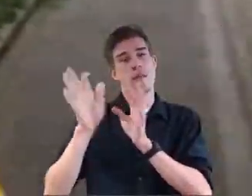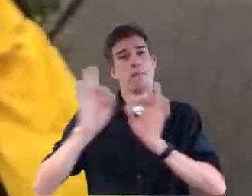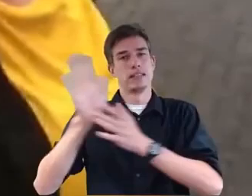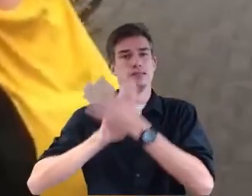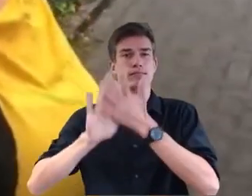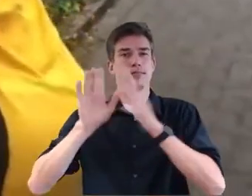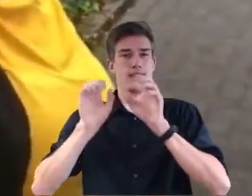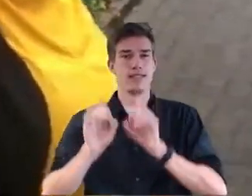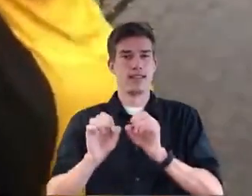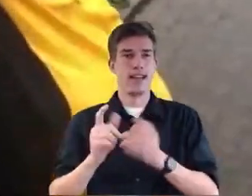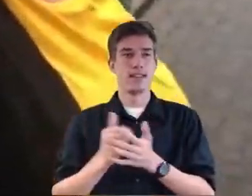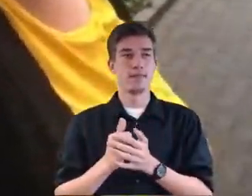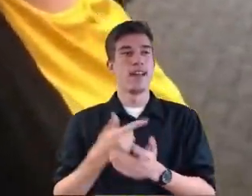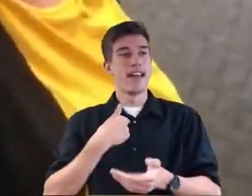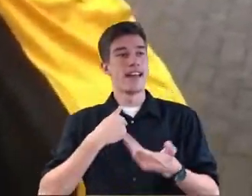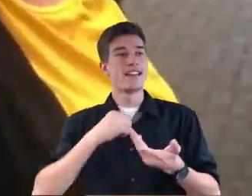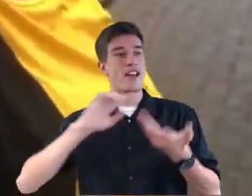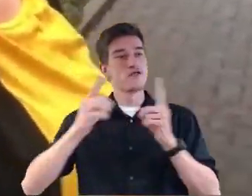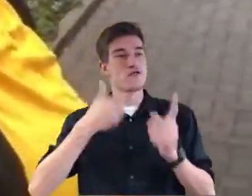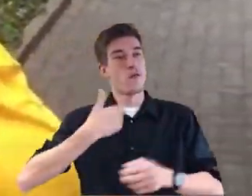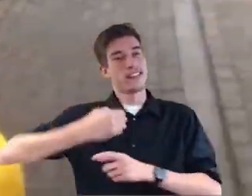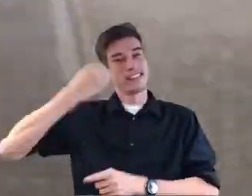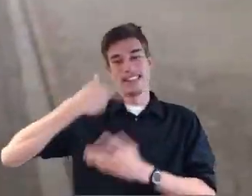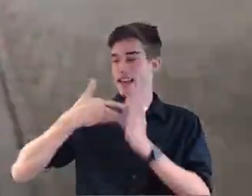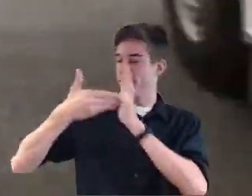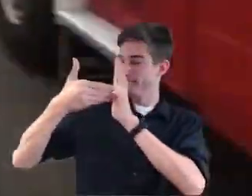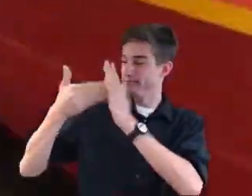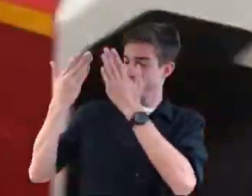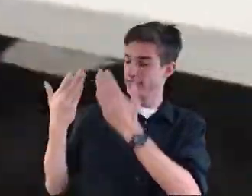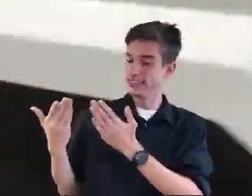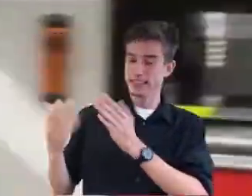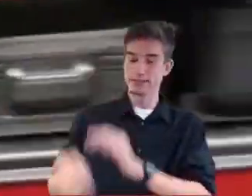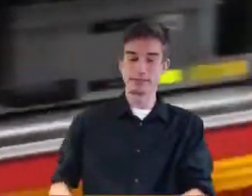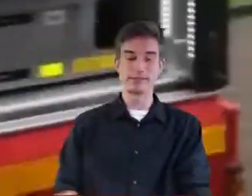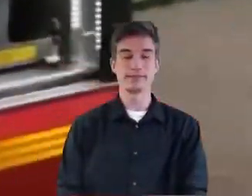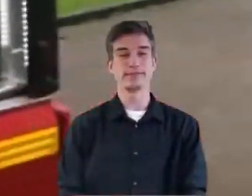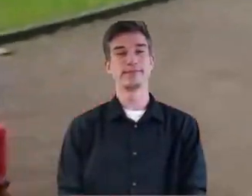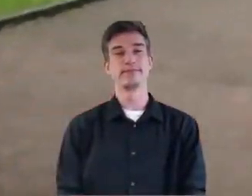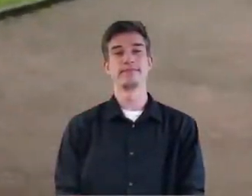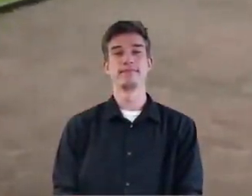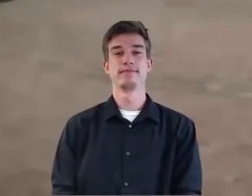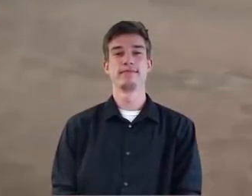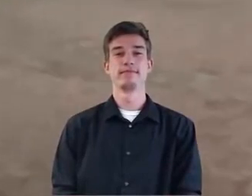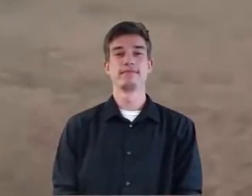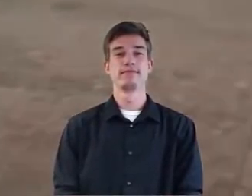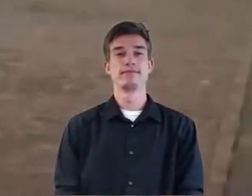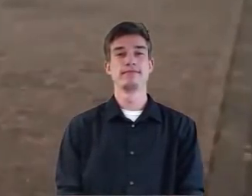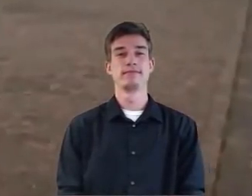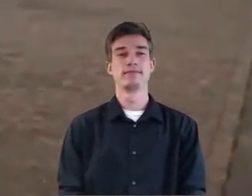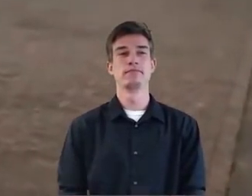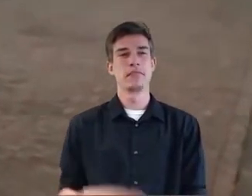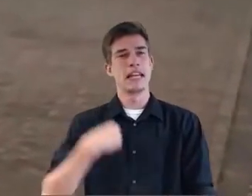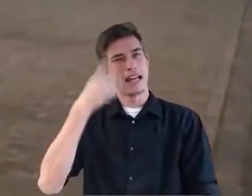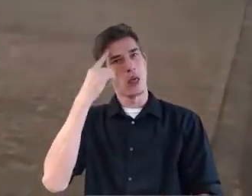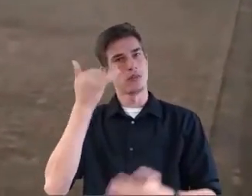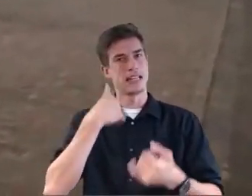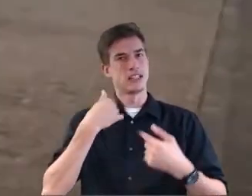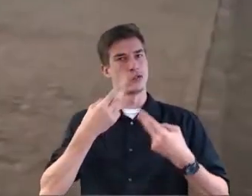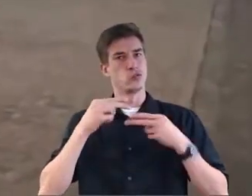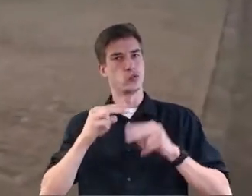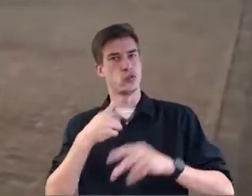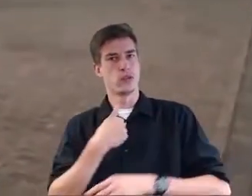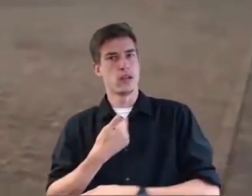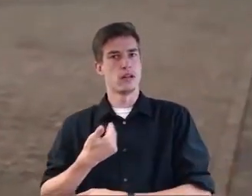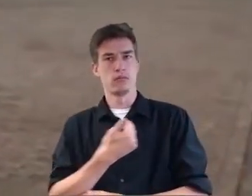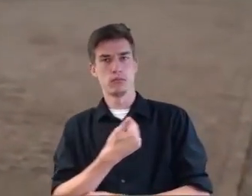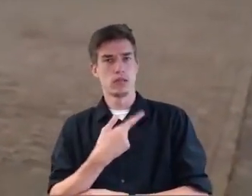Ich zeige jetzt eigentlich auch mal meine Regenschirmhalterin. So. Und ja, ich glaube, wir können wieder zurückgeben. Also ich bin ja, ich